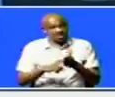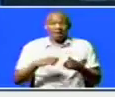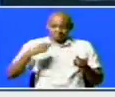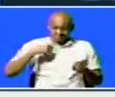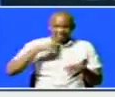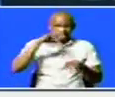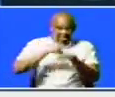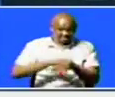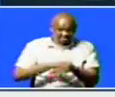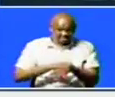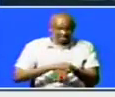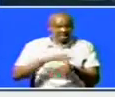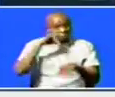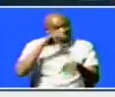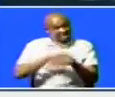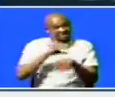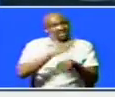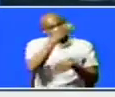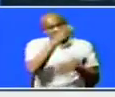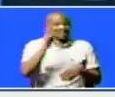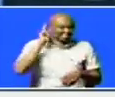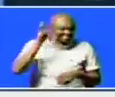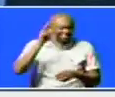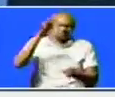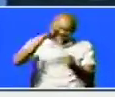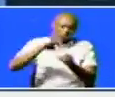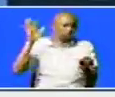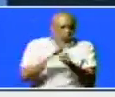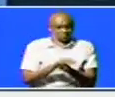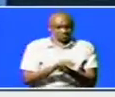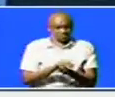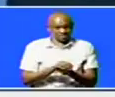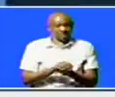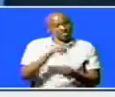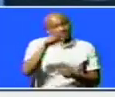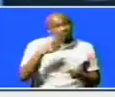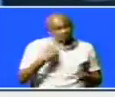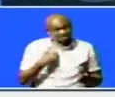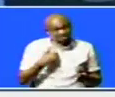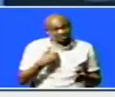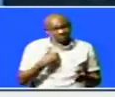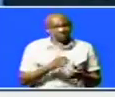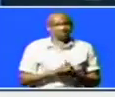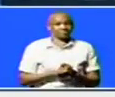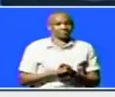Pata kura nyingi tupu tupu kule Kisii. Hawa ni watu yangu wa dhati kabisa.